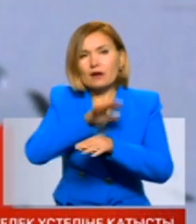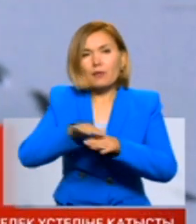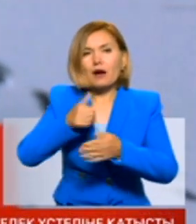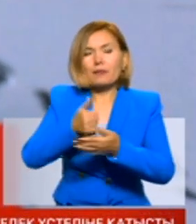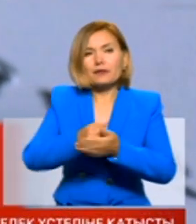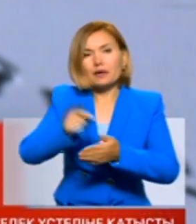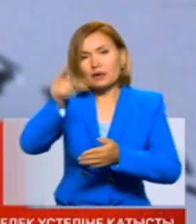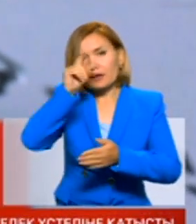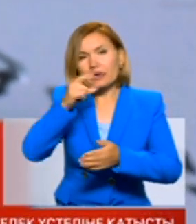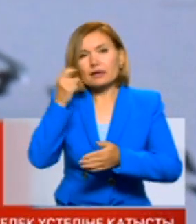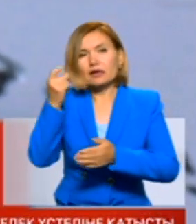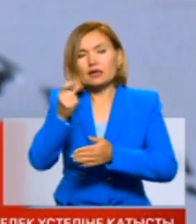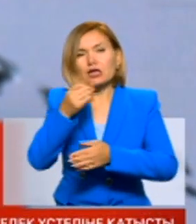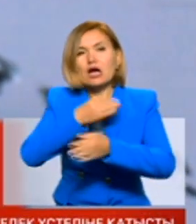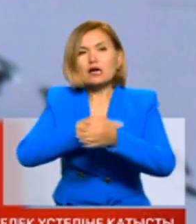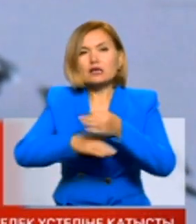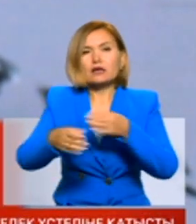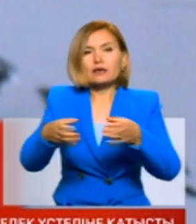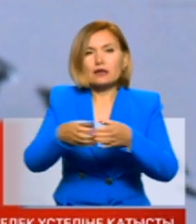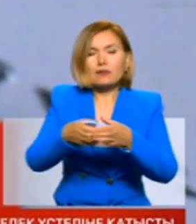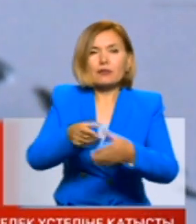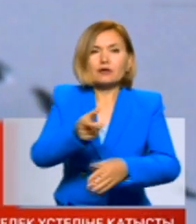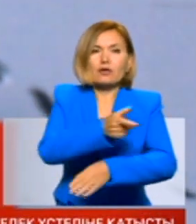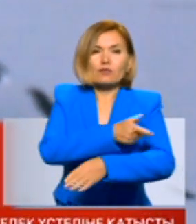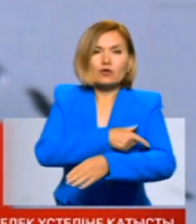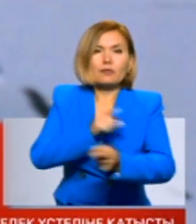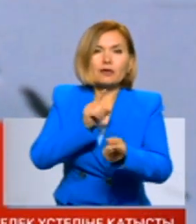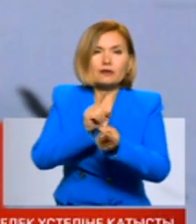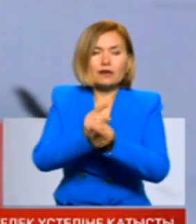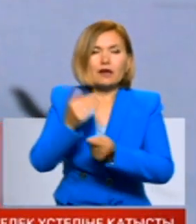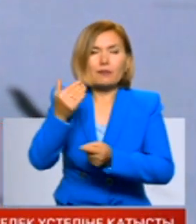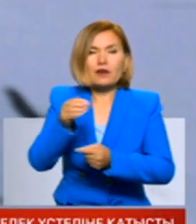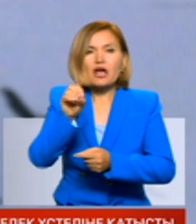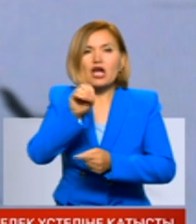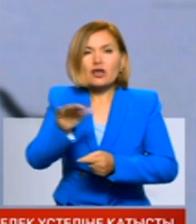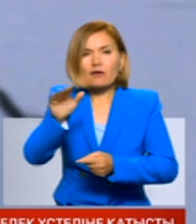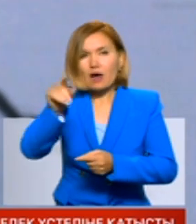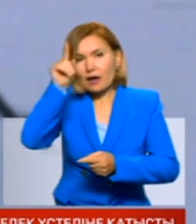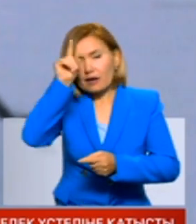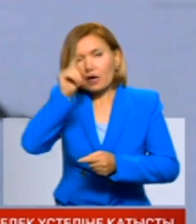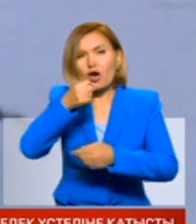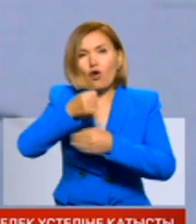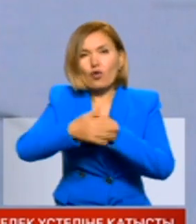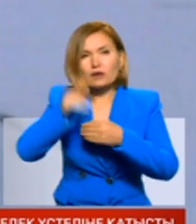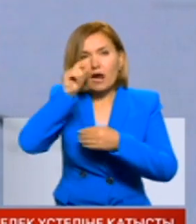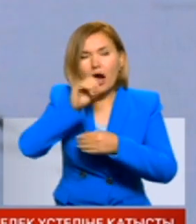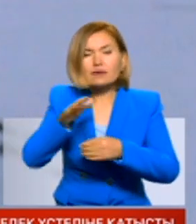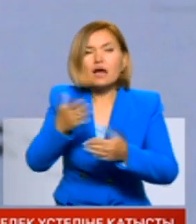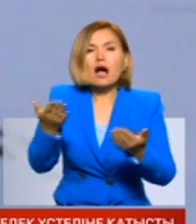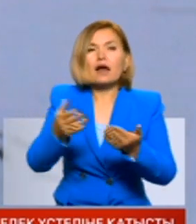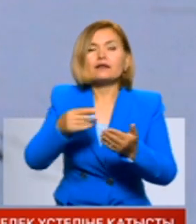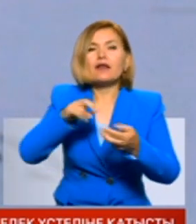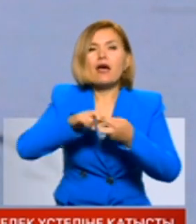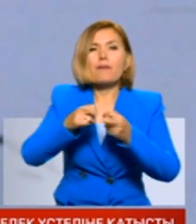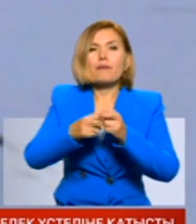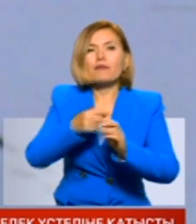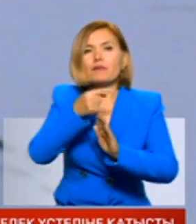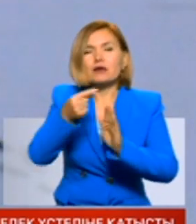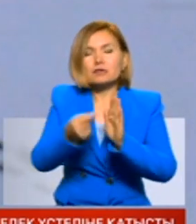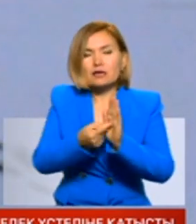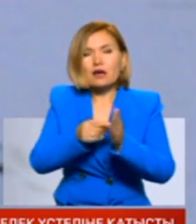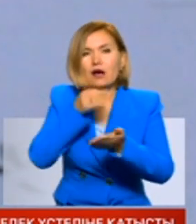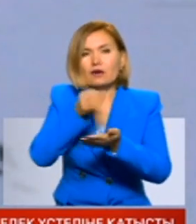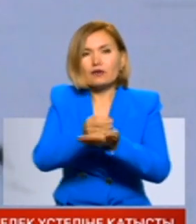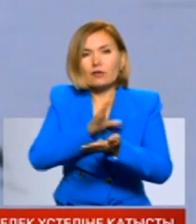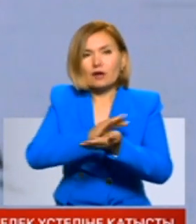басшылары Германия экономикасы шығыс комитетінің мүшелерімен кездесті. Кәрі құрлықтағы Германия мен Орталық Азия тағы қандай мәселелерді қаузады?